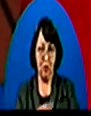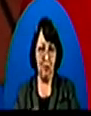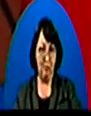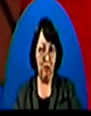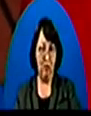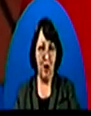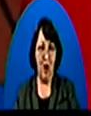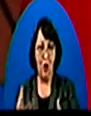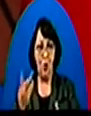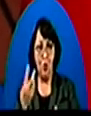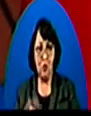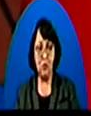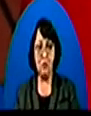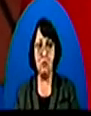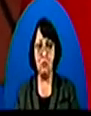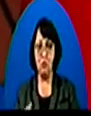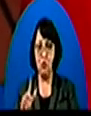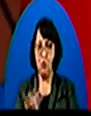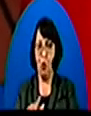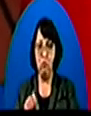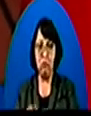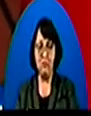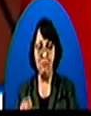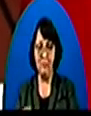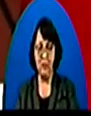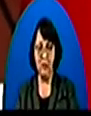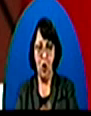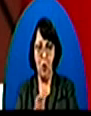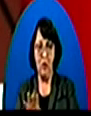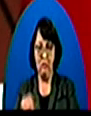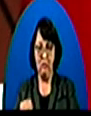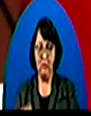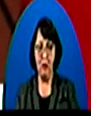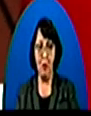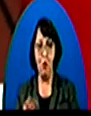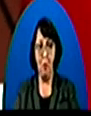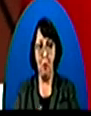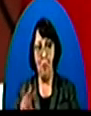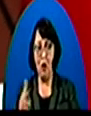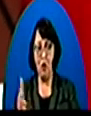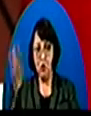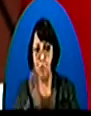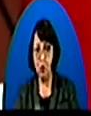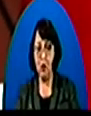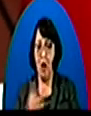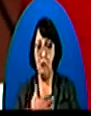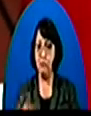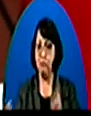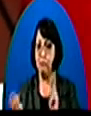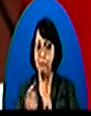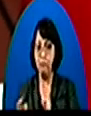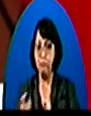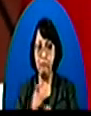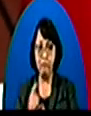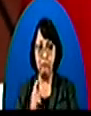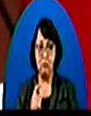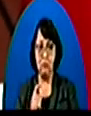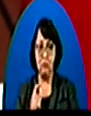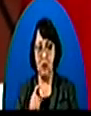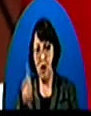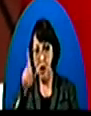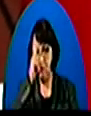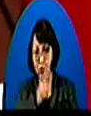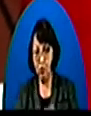ажиллаж байгаа тохиоллуудтай, магадгүй сэжигтэй нөхцөл байдалтай шууд гар тулан ажиллаж байгаа